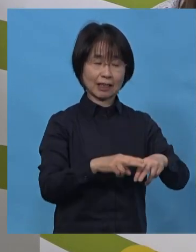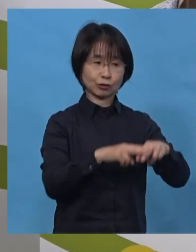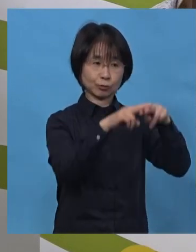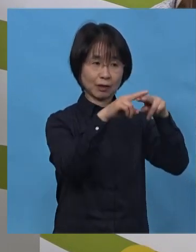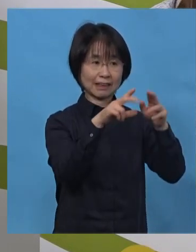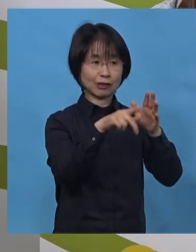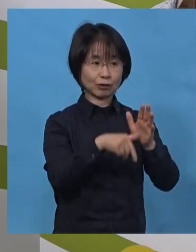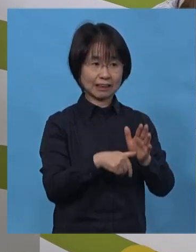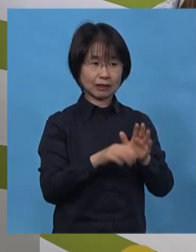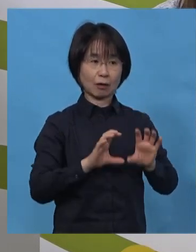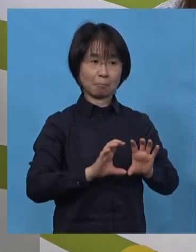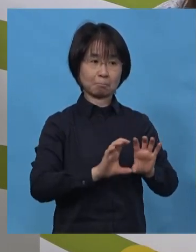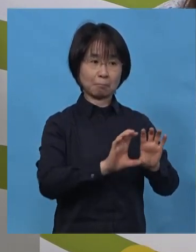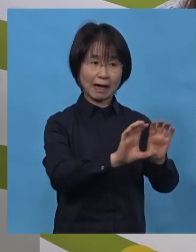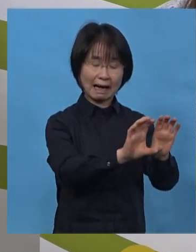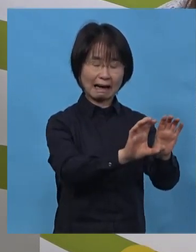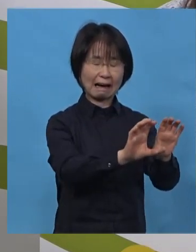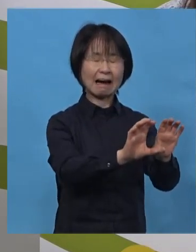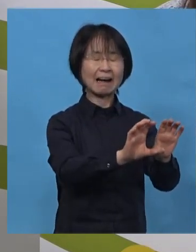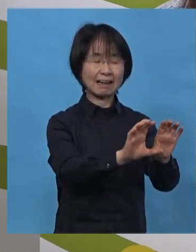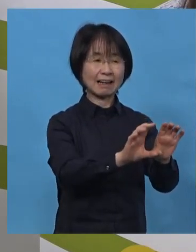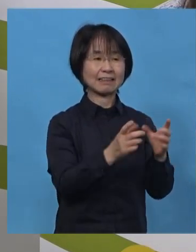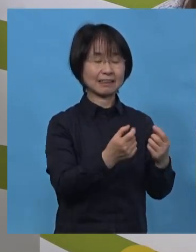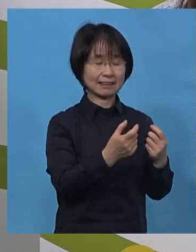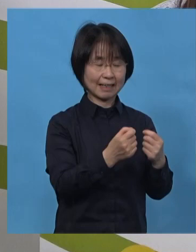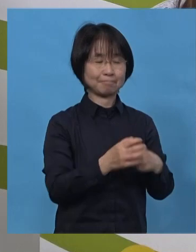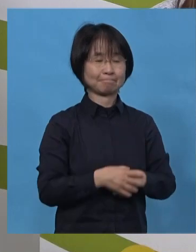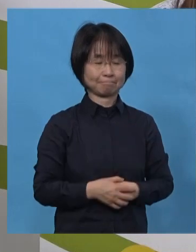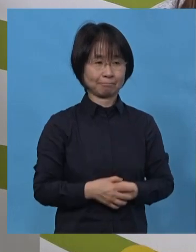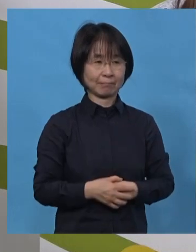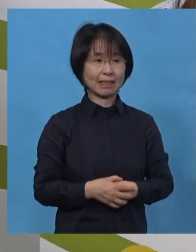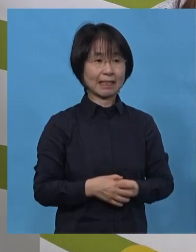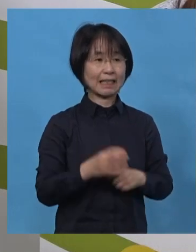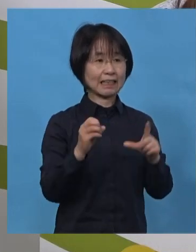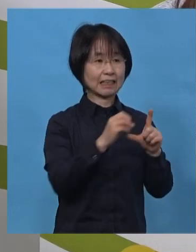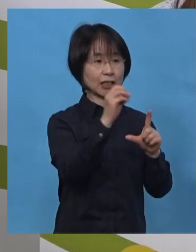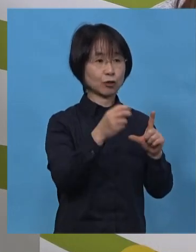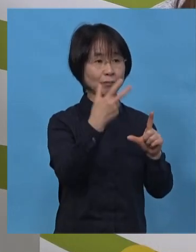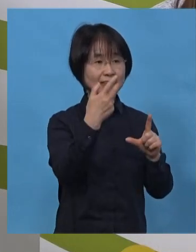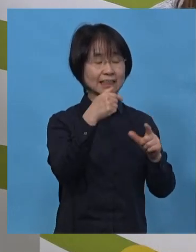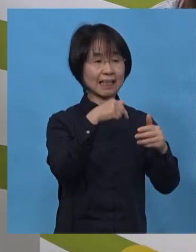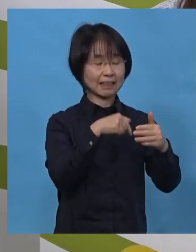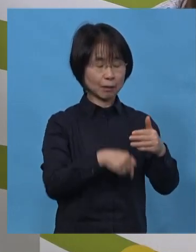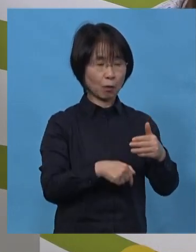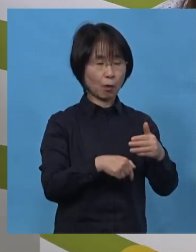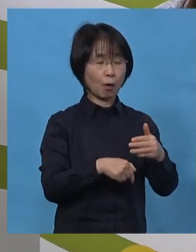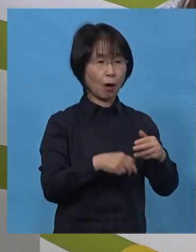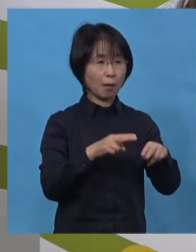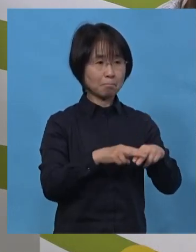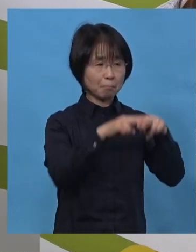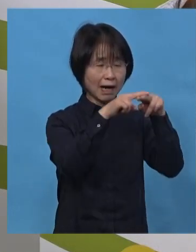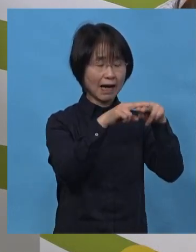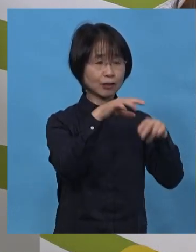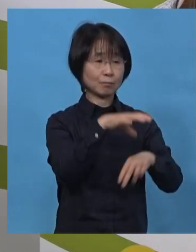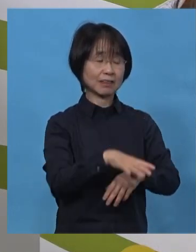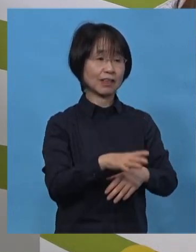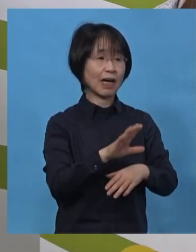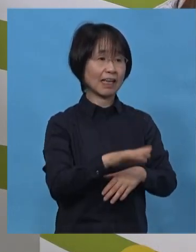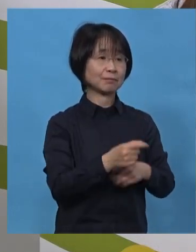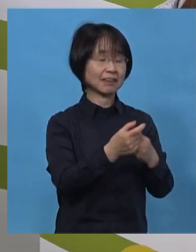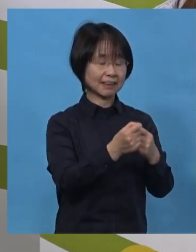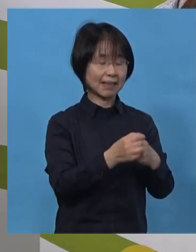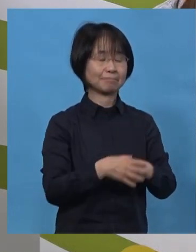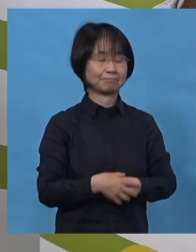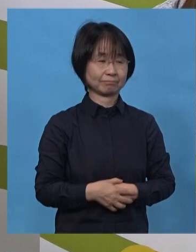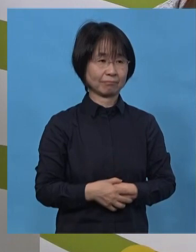は除雪をされているというイメージなんですが東近江市内にもたくさん雪が積もる場所ありますよねこういった場所